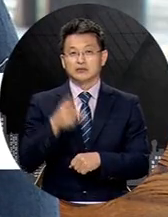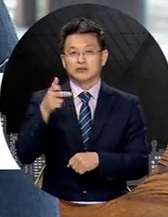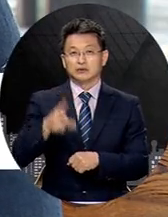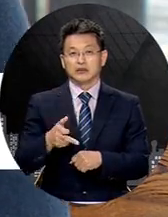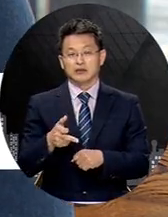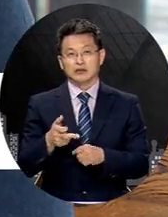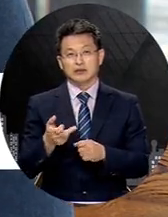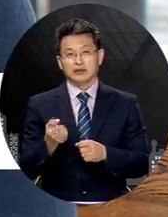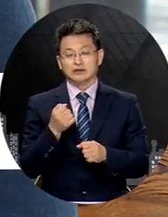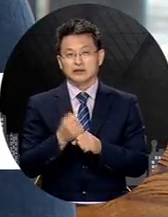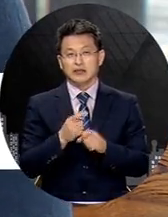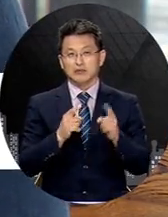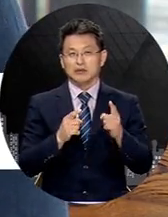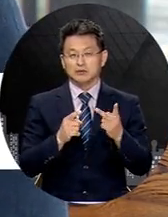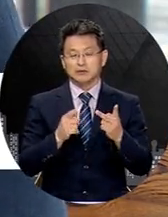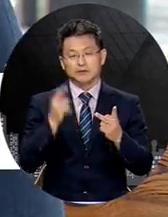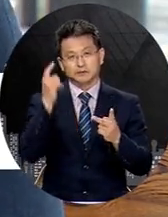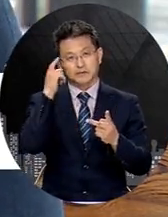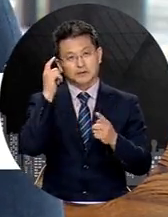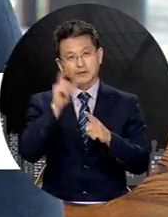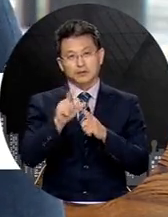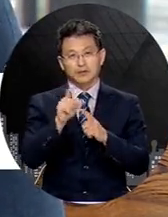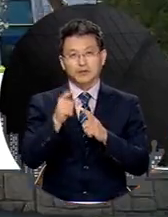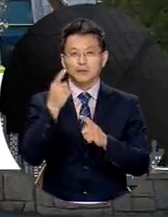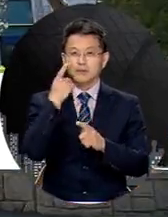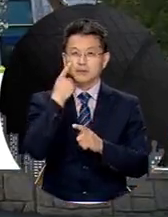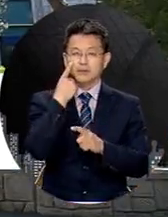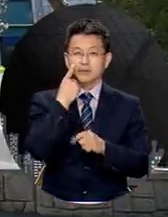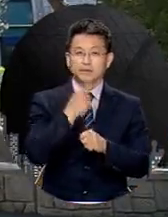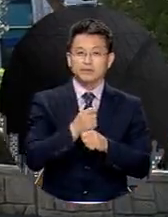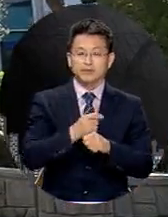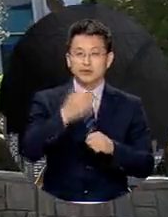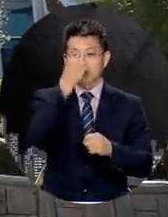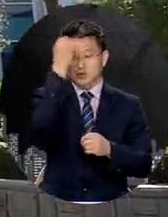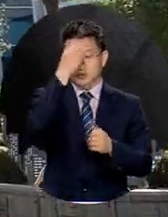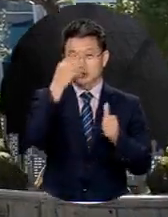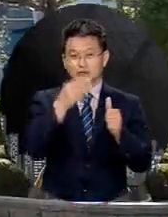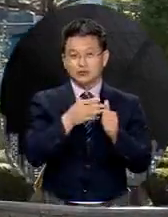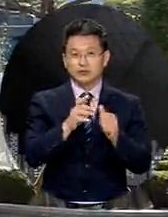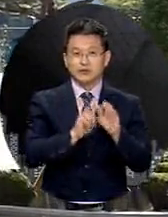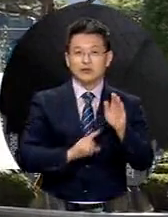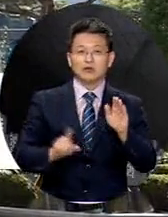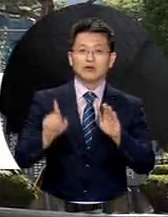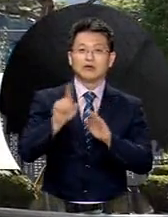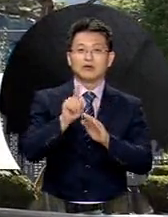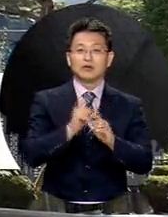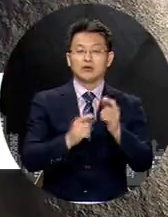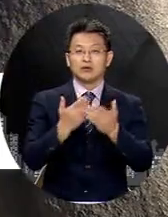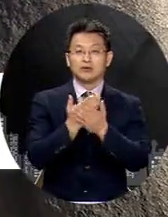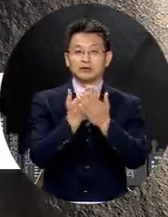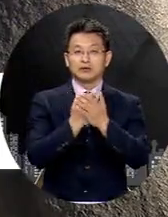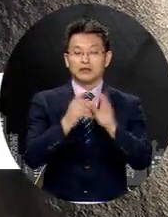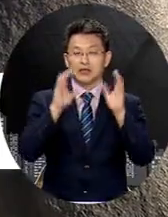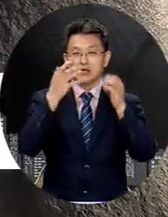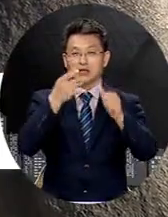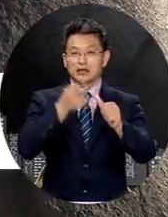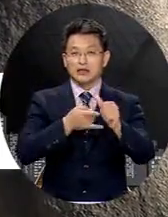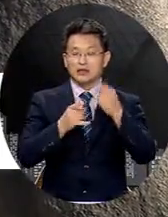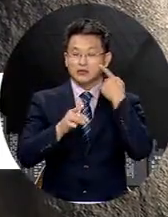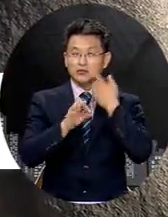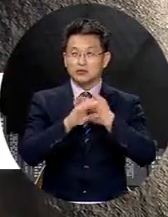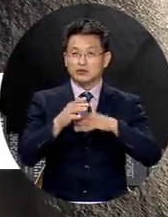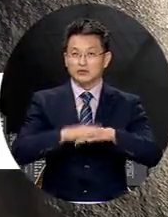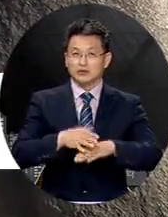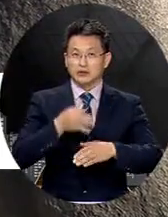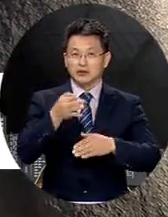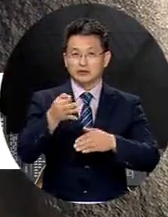카드다 보니까 한 번, 두 번 고민해보고. 고성군이 한 발 더 나아가 모든 영유아와 아동에게도